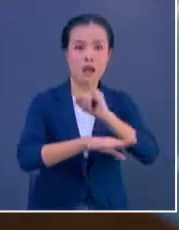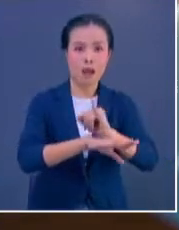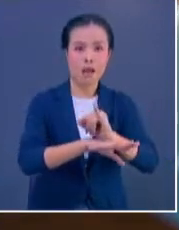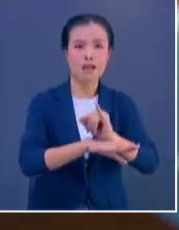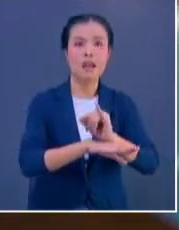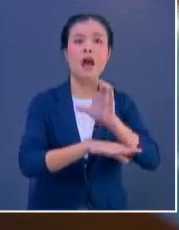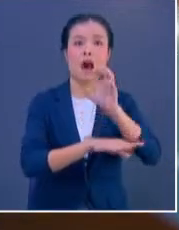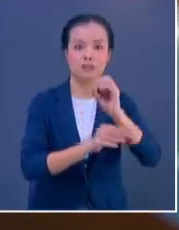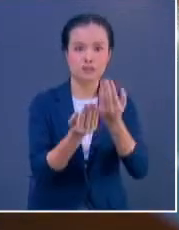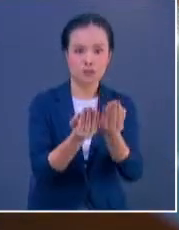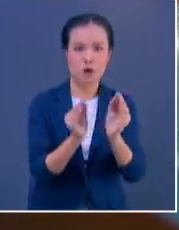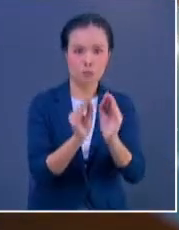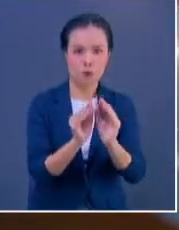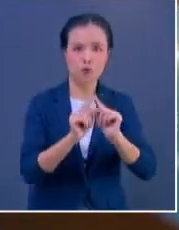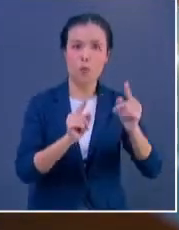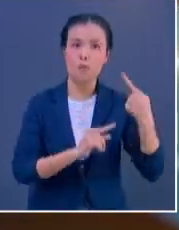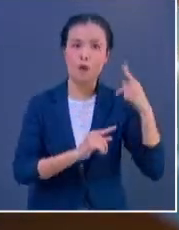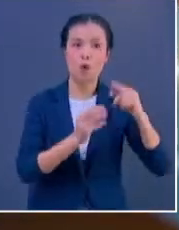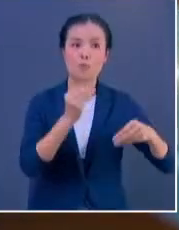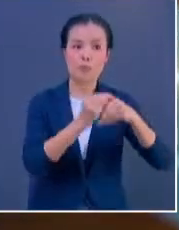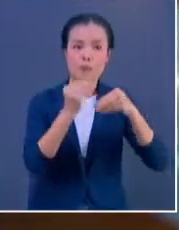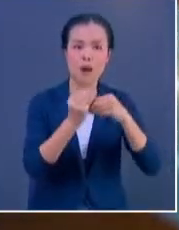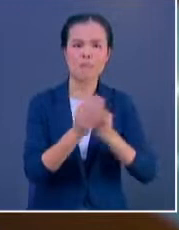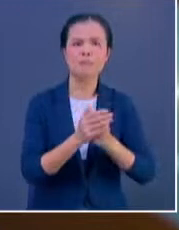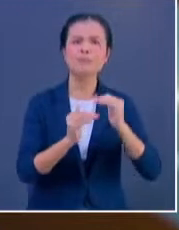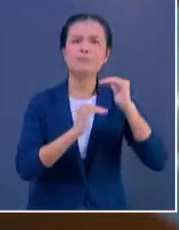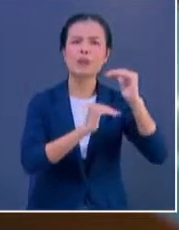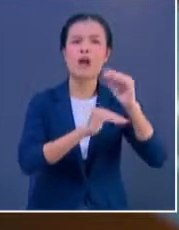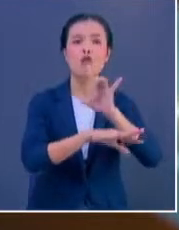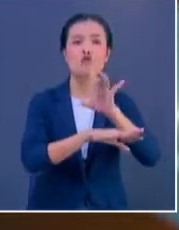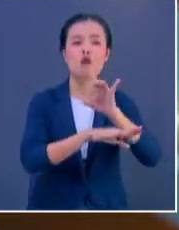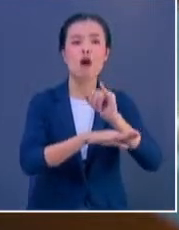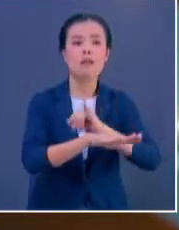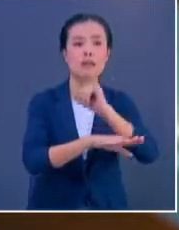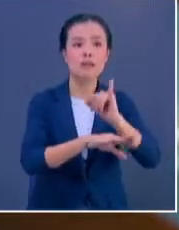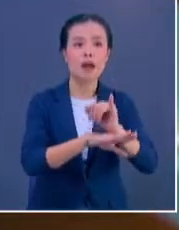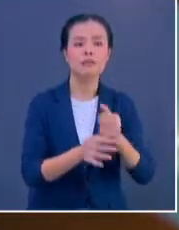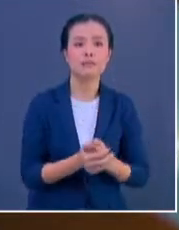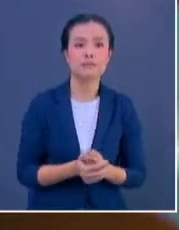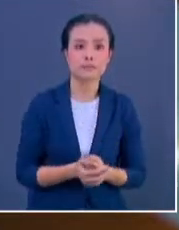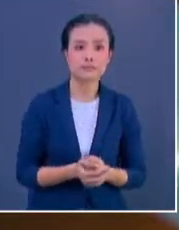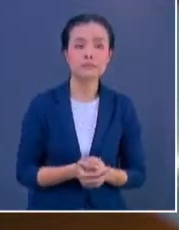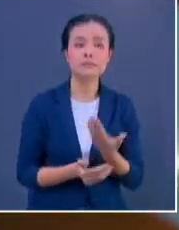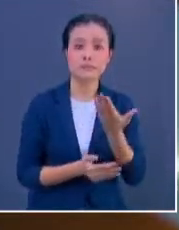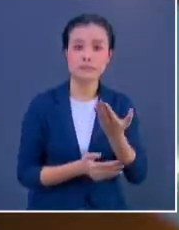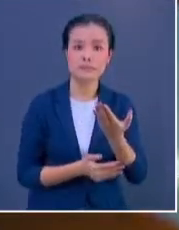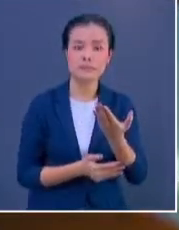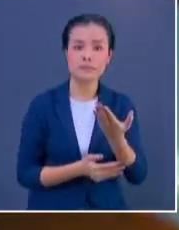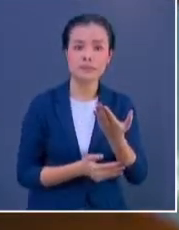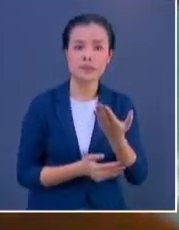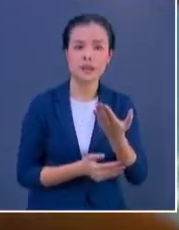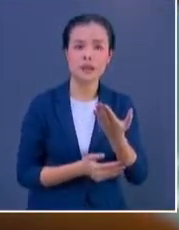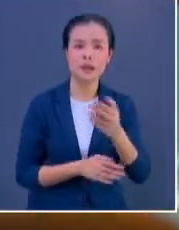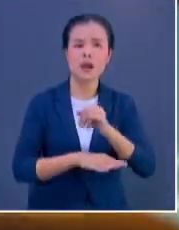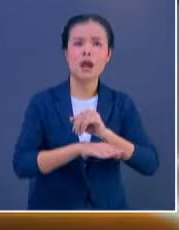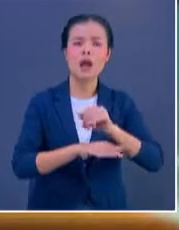เรือน ครับผม เว้นแต่ว่าเอาไปใช้ประโยชน์อย่างอื่นเพิ่มเติมมากสุดก็ไม่เกิน100ไร ่ไม่เกิน100 ไร่แล้วอย่างกรณีของ ตัวเลี่ยมก็ยังได้นิดหน่อย กรณีของคุณปรินา